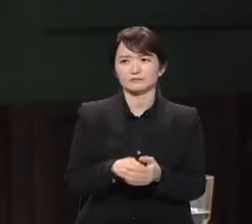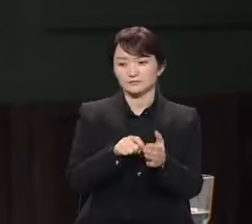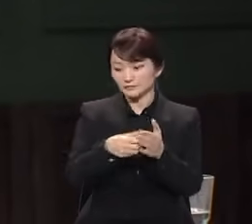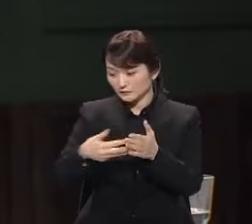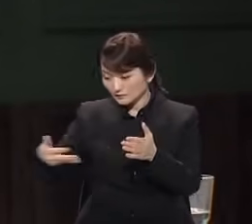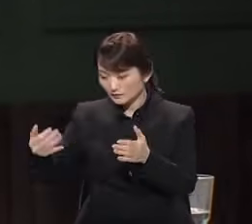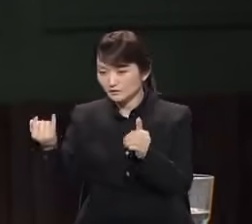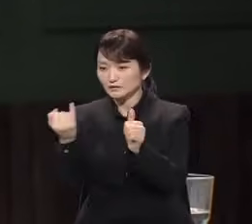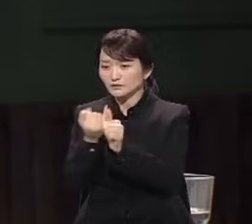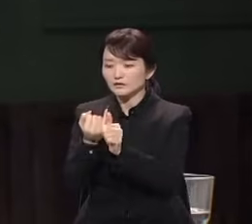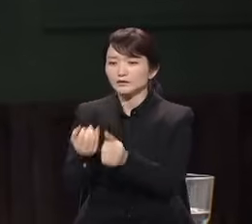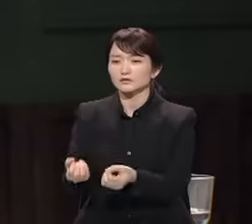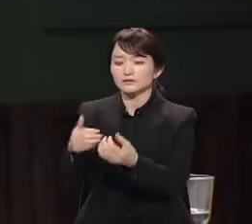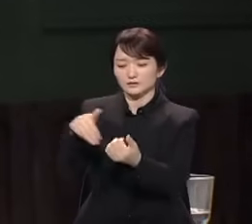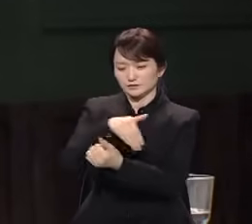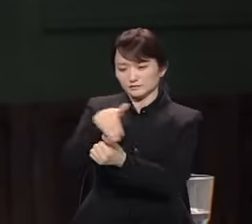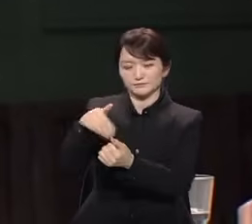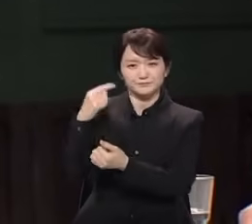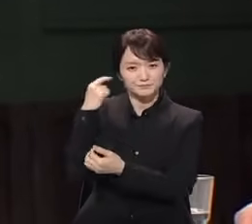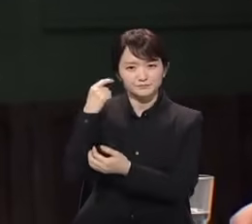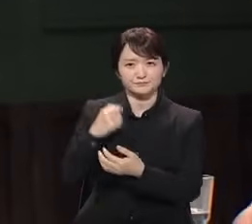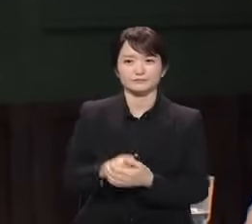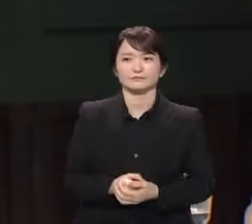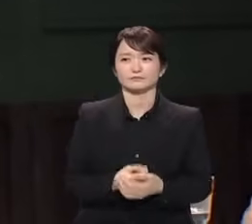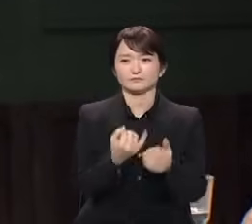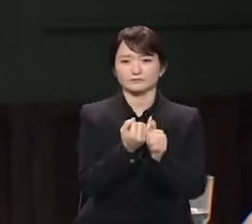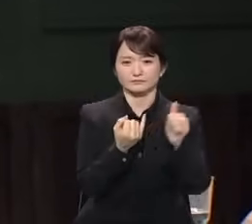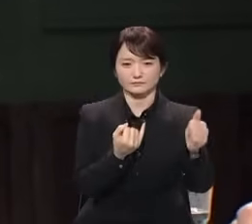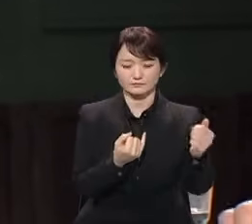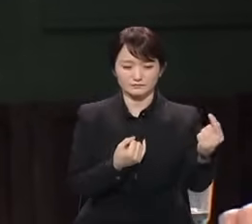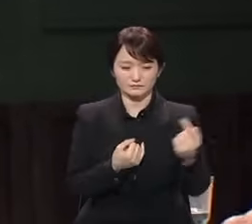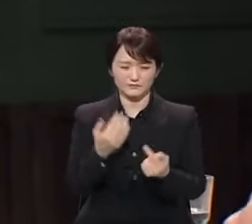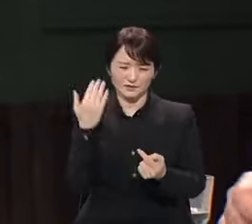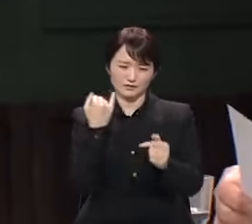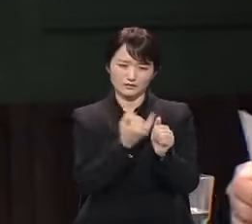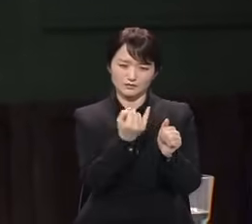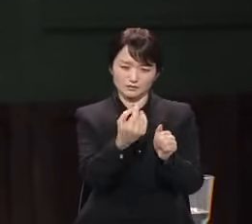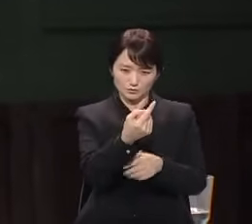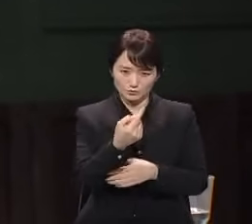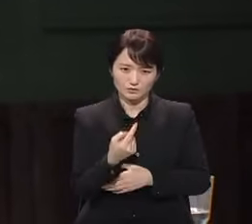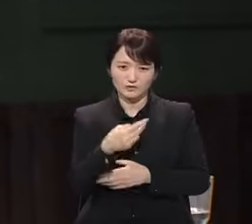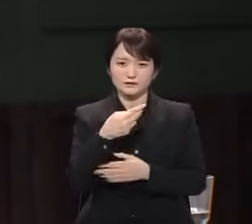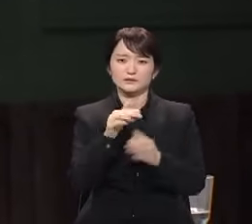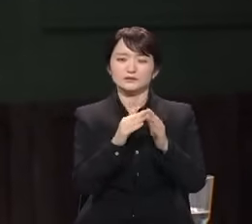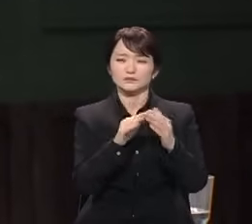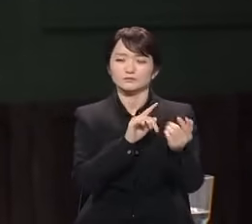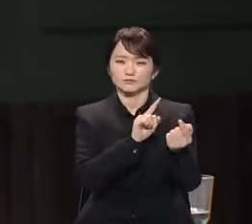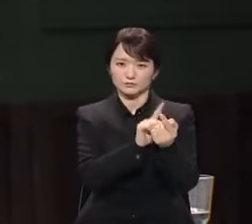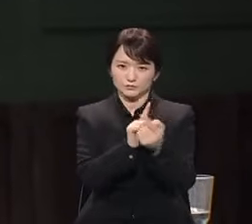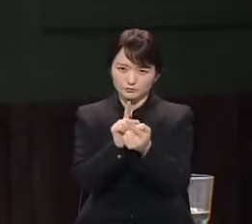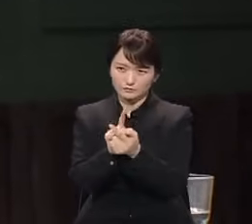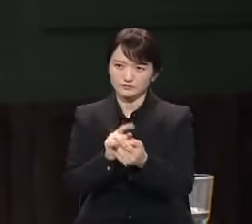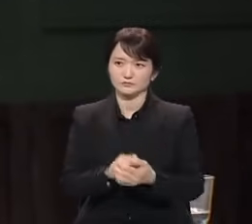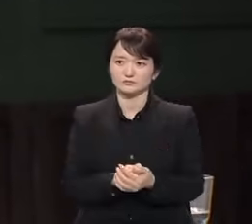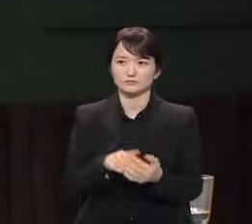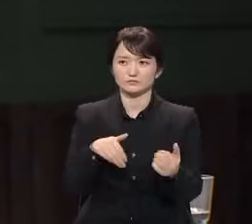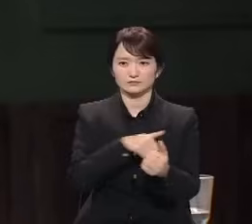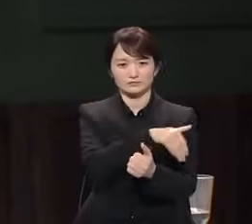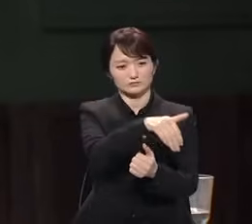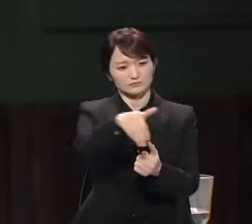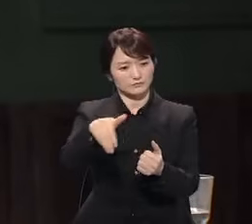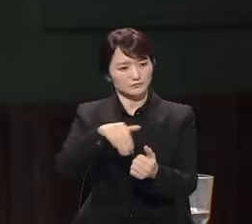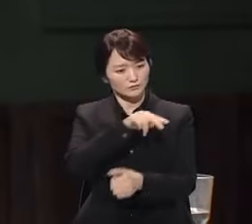전에 들었는데 그 결혼식장에서 이제 남편도 오고 전처도 오고 시가 식구들도 만났을 거 아니에요. 그런데 그 광경이